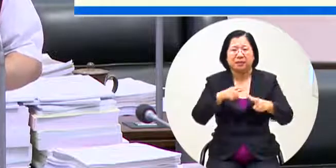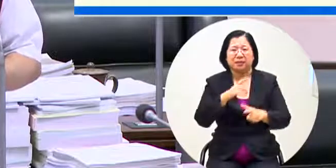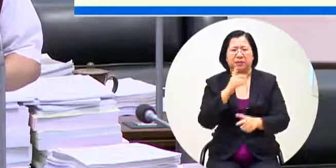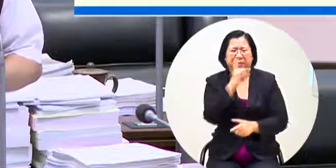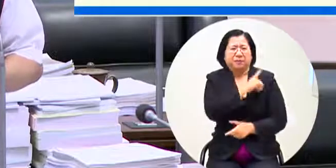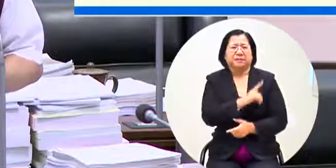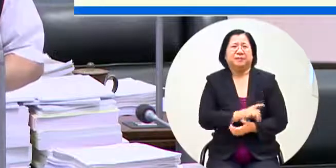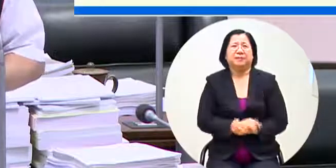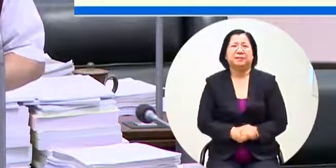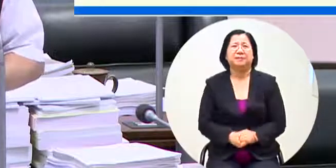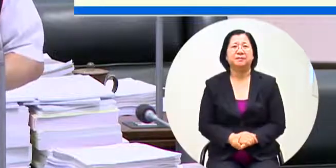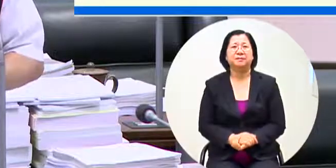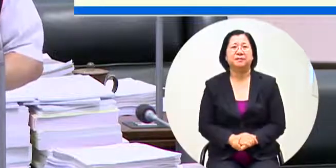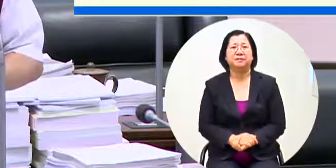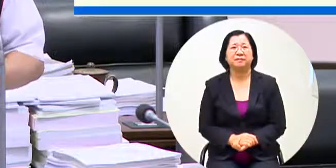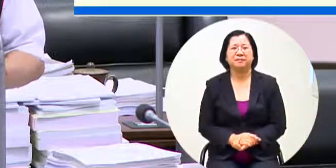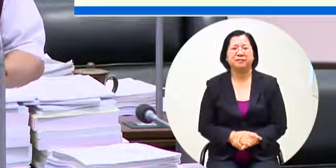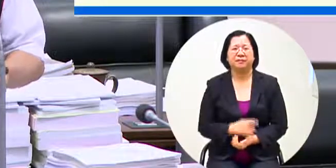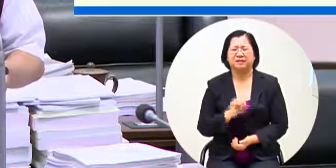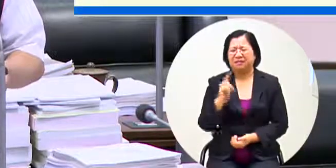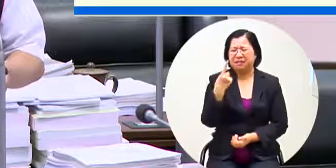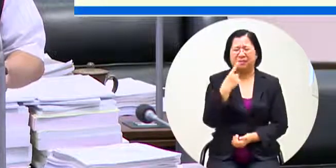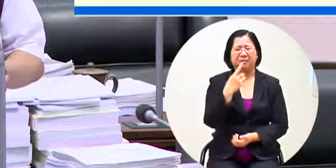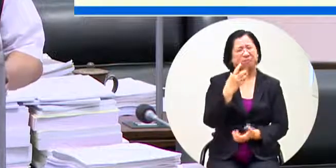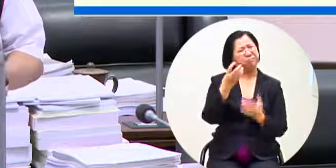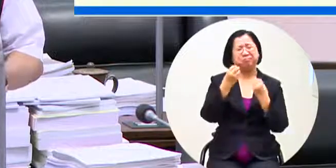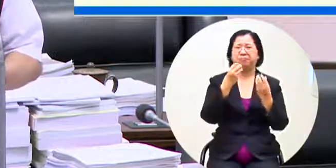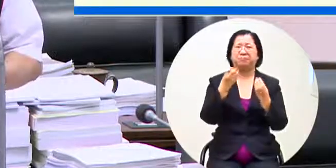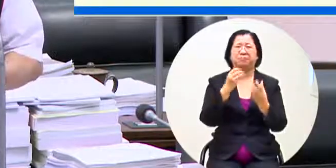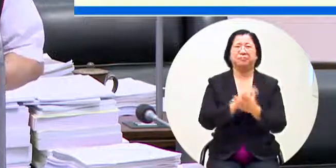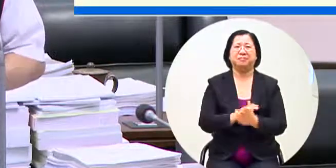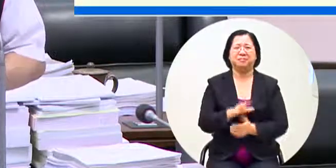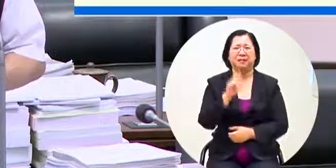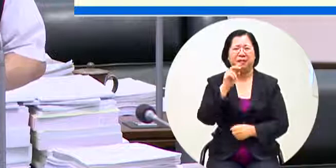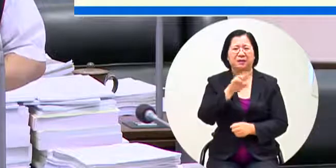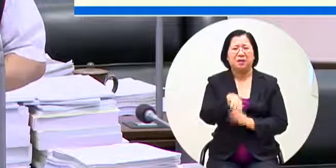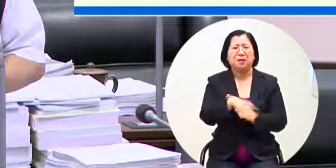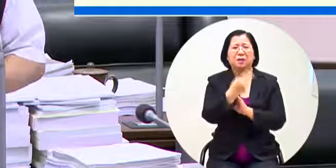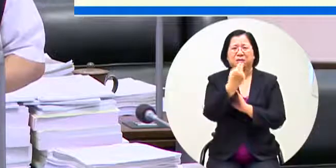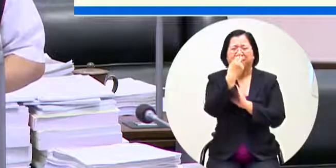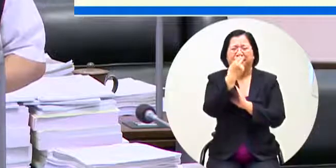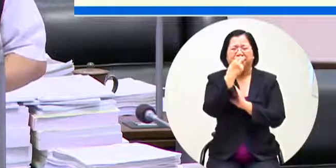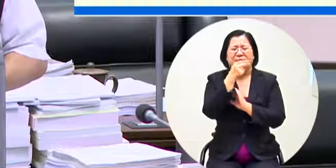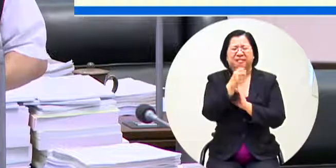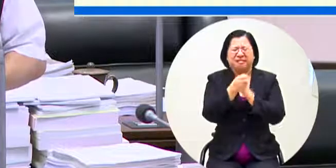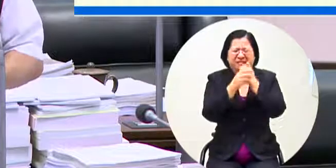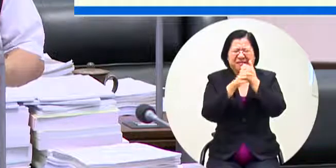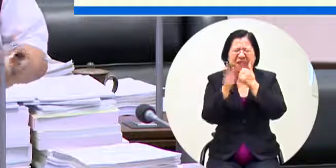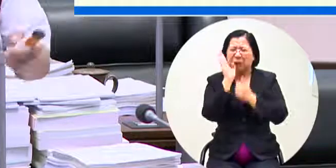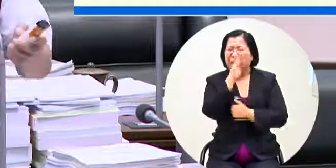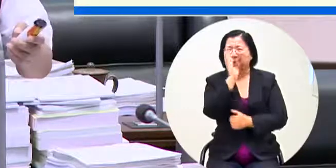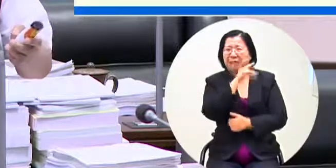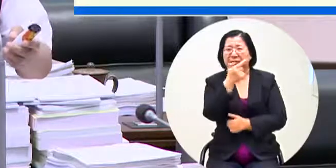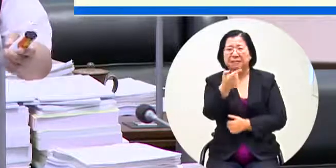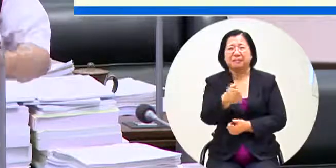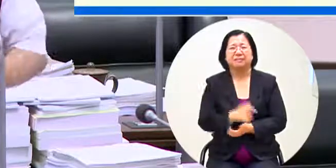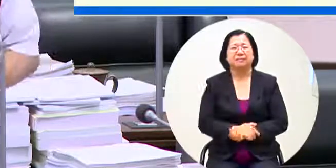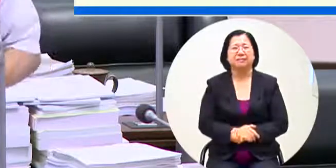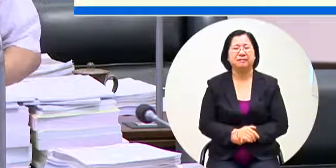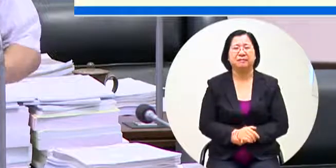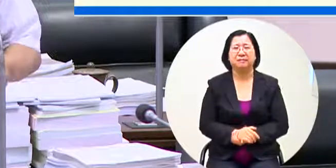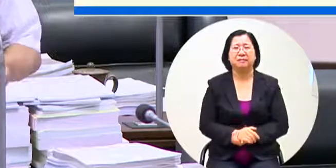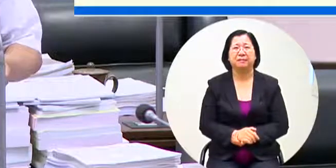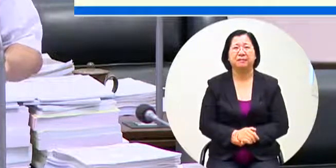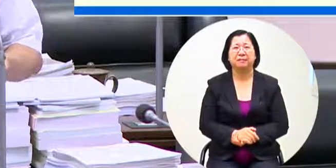不明来源诶，即个啊空污啊，不明来源诶，即个臭味更加重啦吼、哦。啊，所以我咧